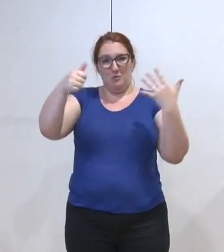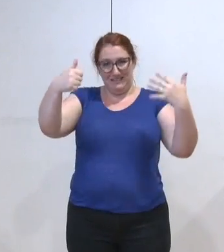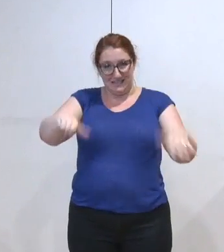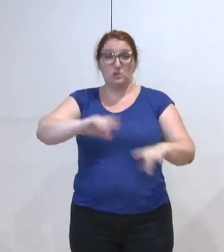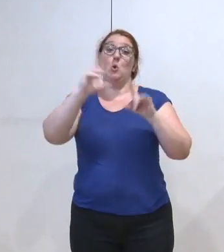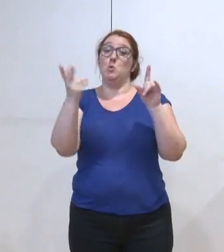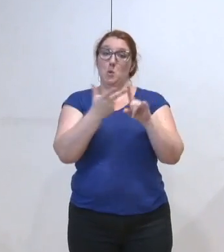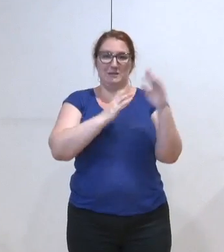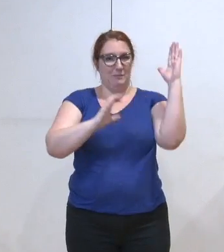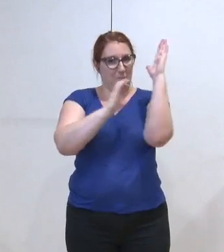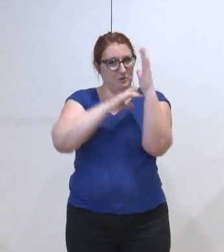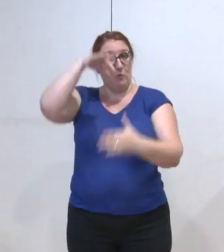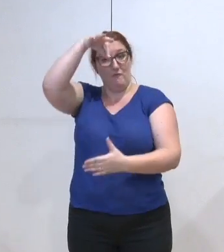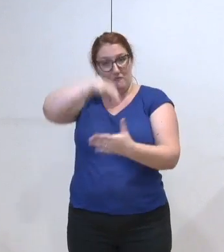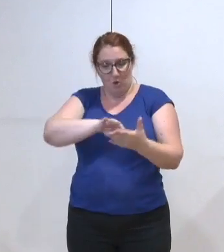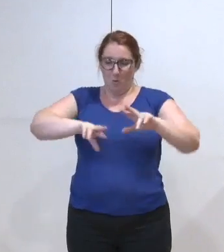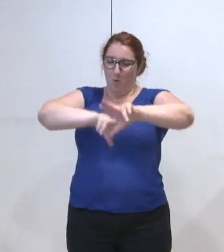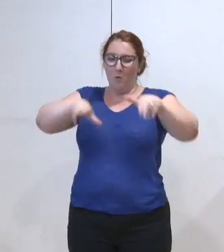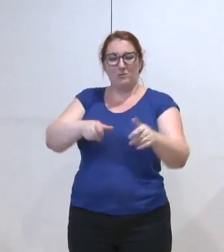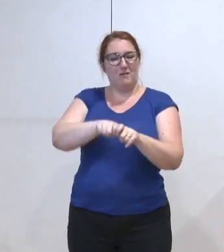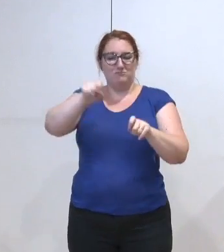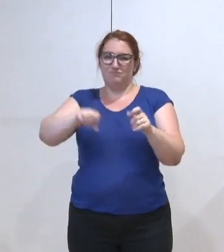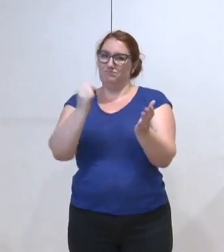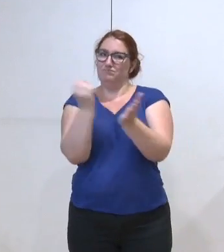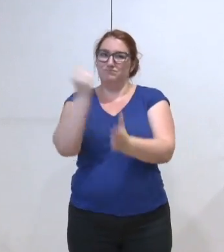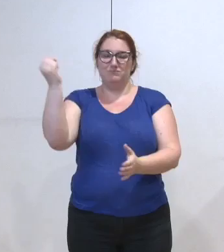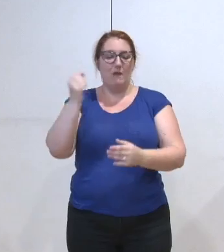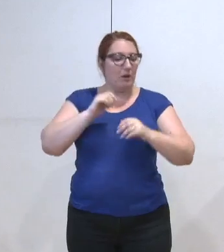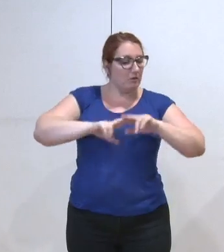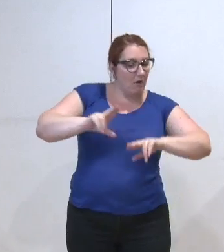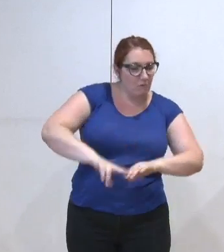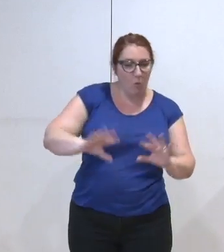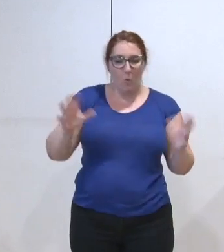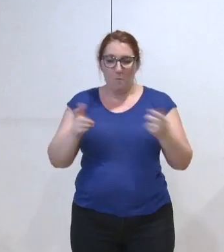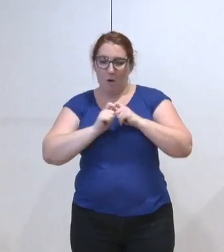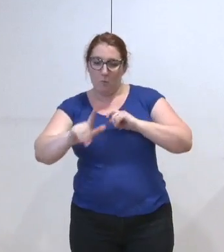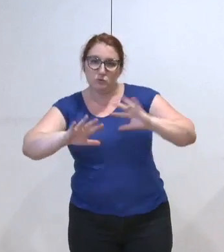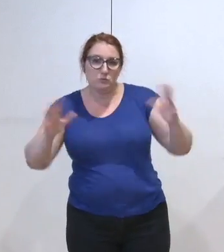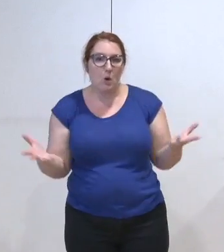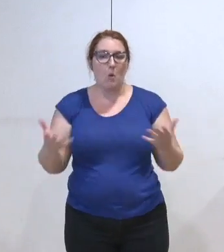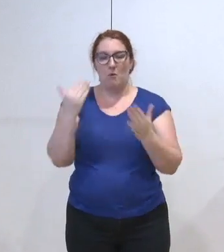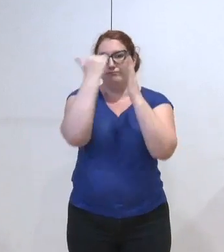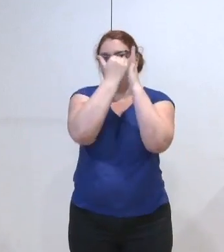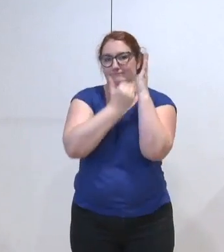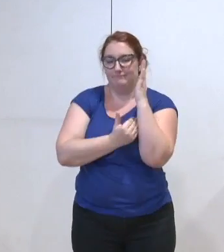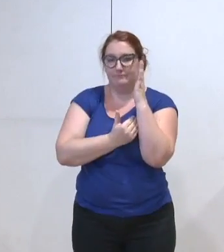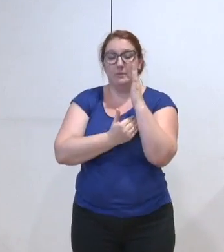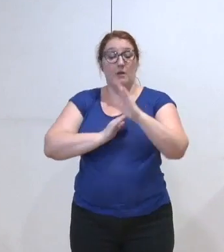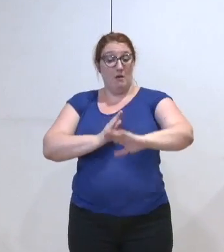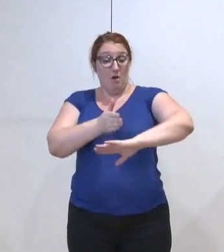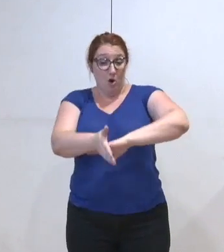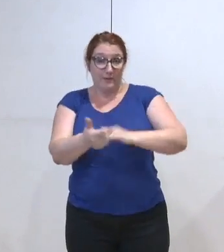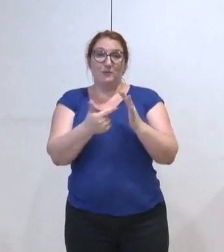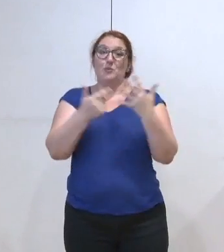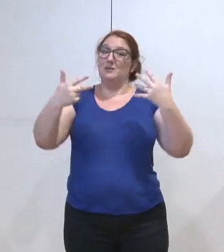le contrat définitif avec toutes les modalités de travaux et de remboursement et je l'ai dit à la rentrée 2018 nous devrions